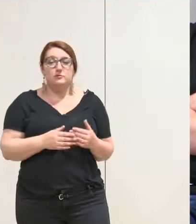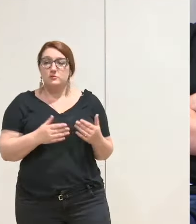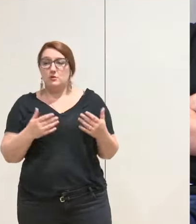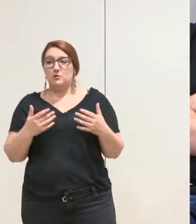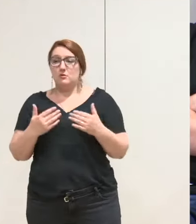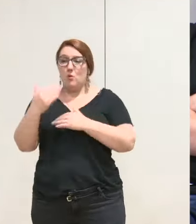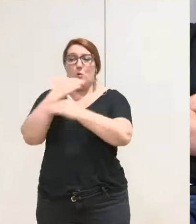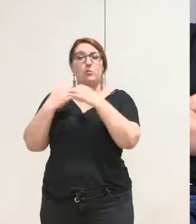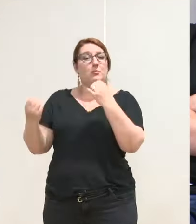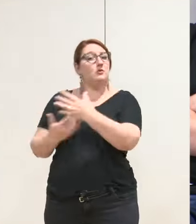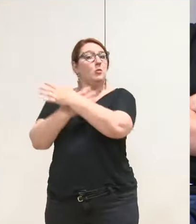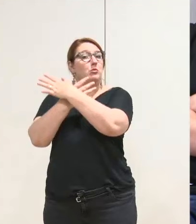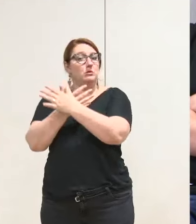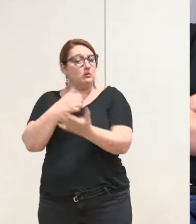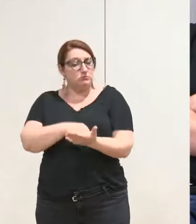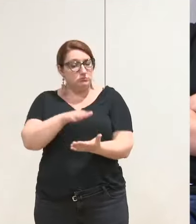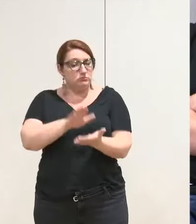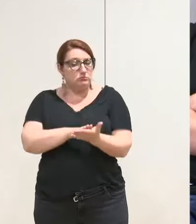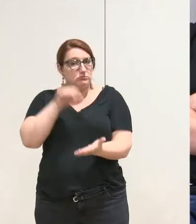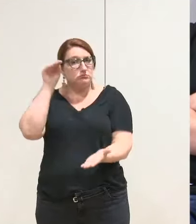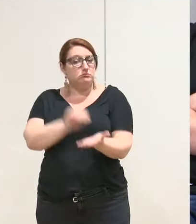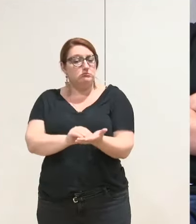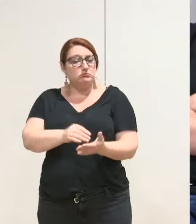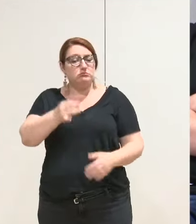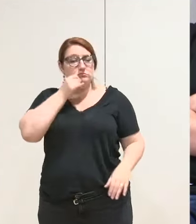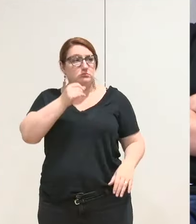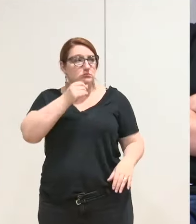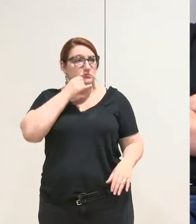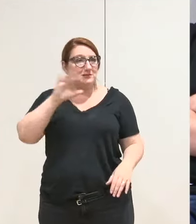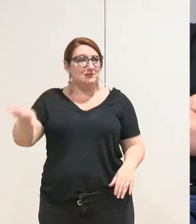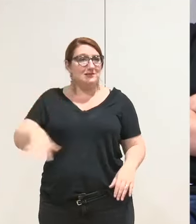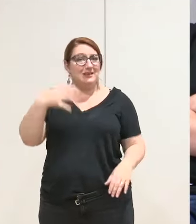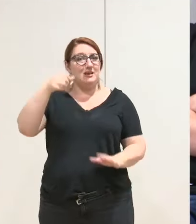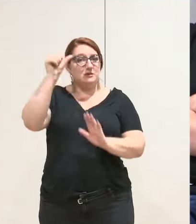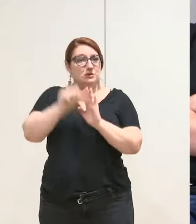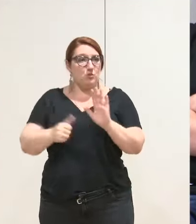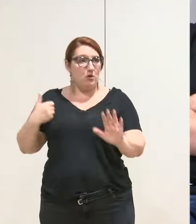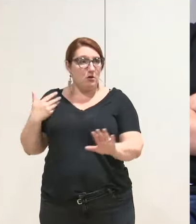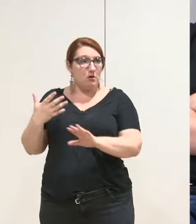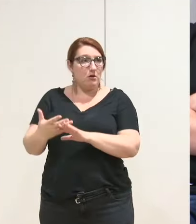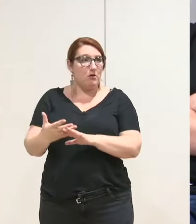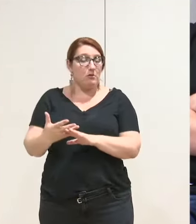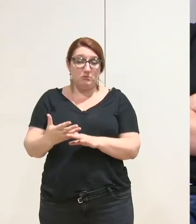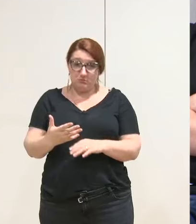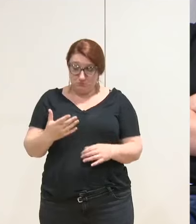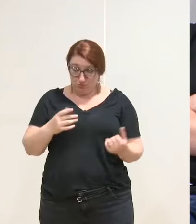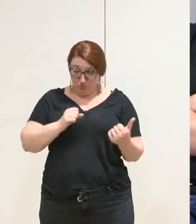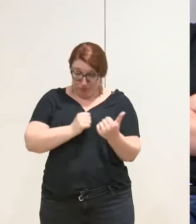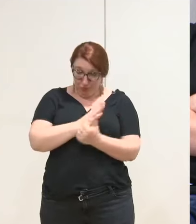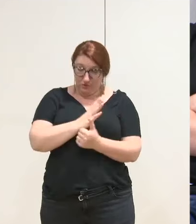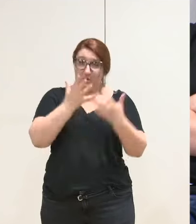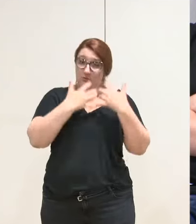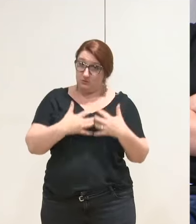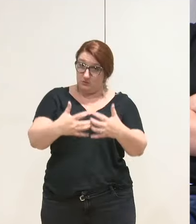plan métropolitain depuis 15 mois non seulement le redressement de l'équipement n'a pas été amorcé mais